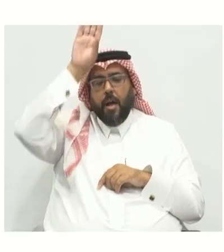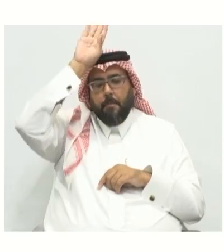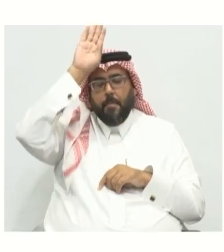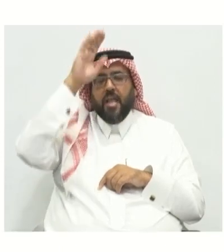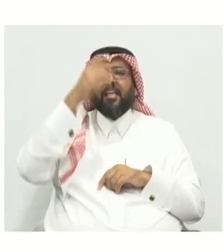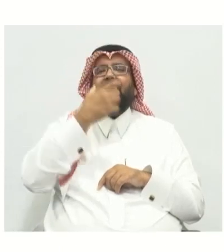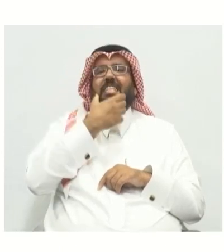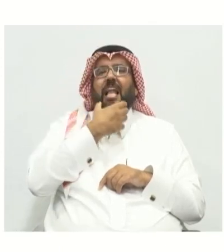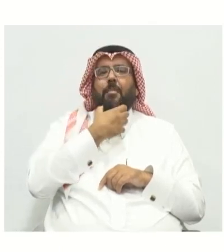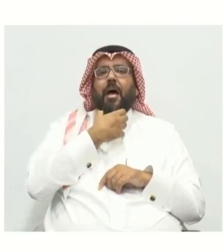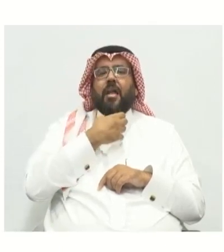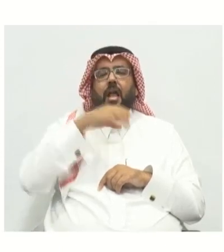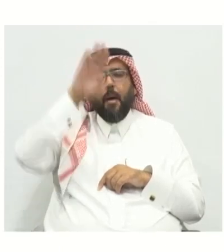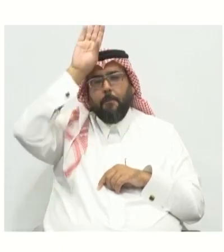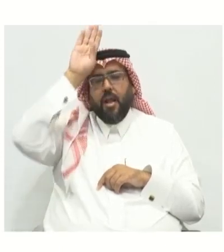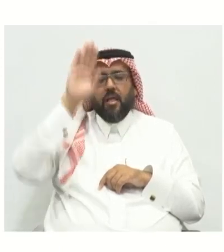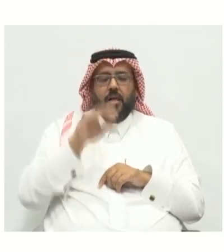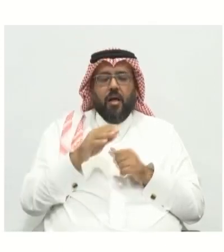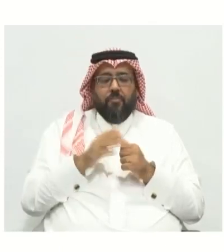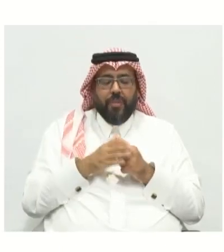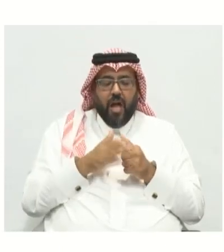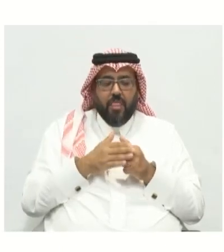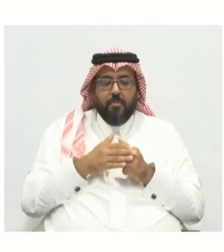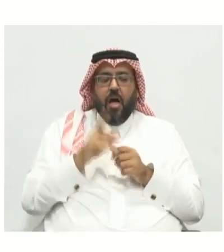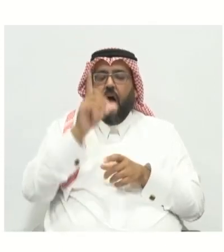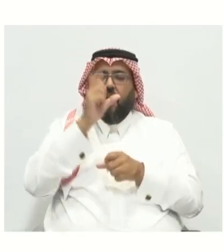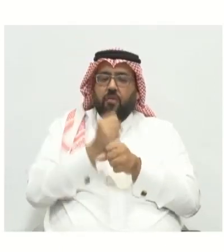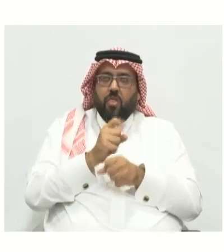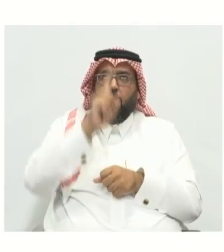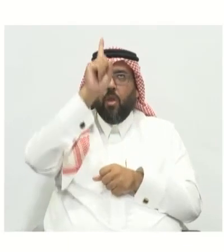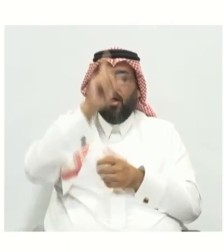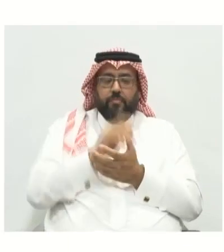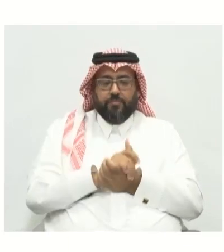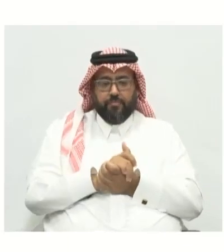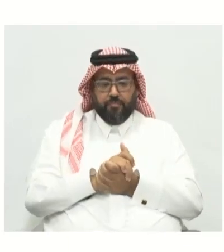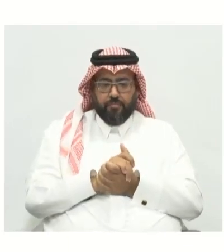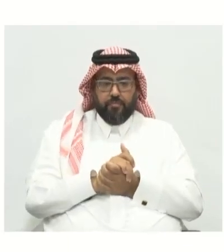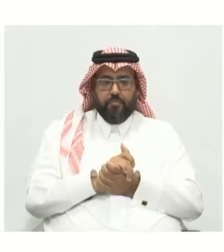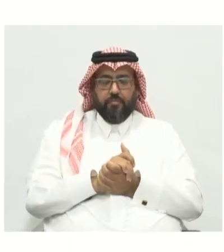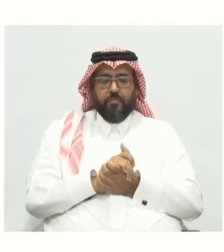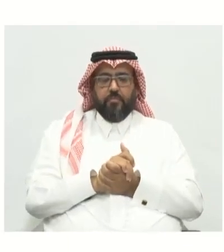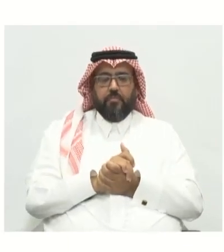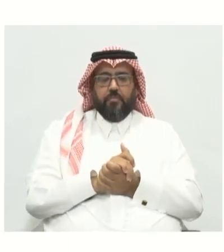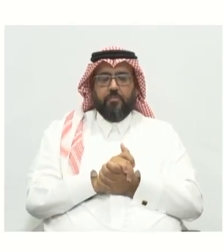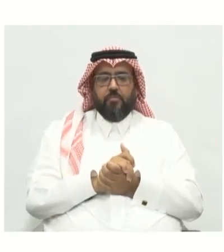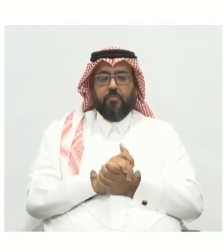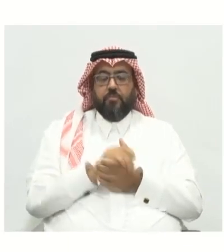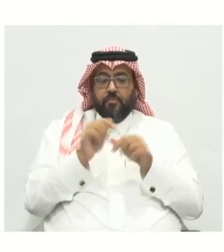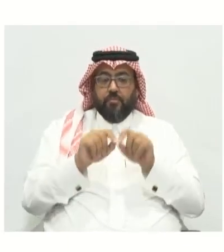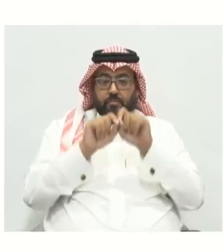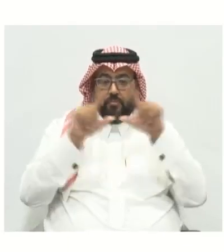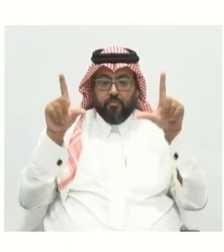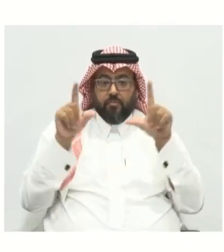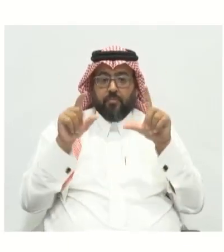رحمه الله وخادم الحرمين الشريفين الملك سلمان بن عبد العزيز ال السعود حفظه الله الله هنا نبين ما